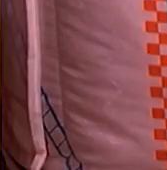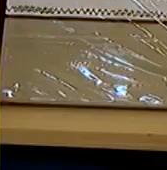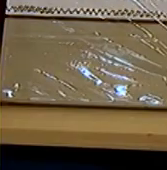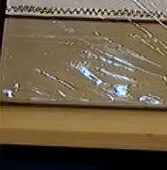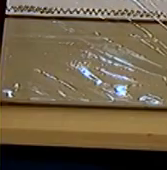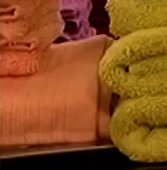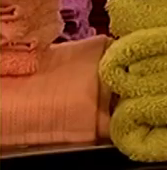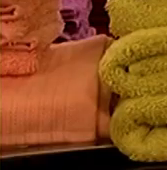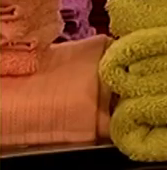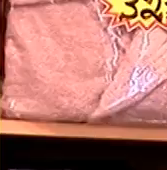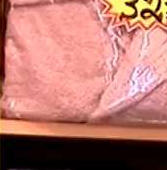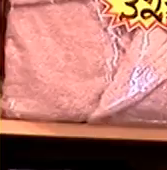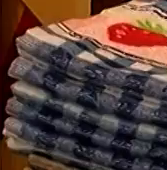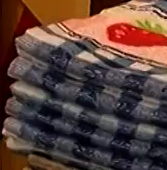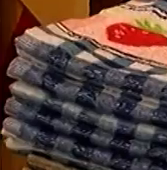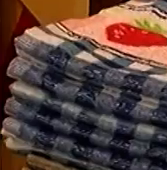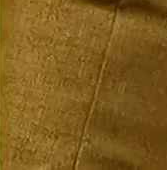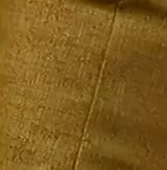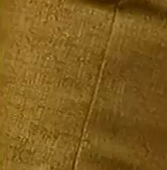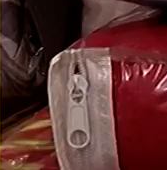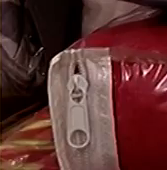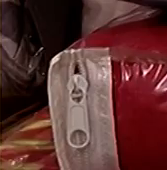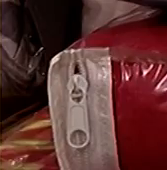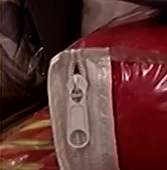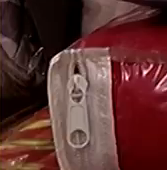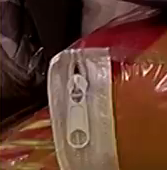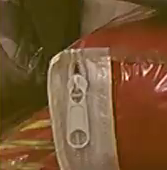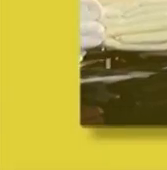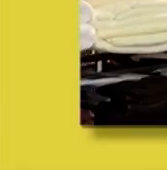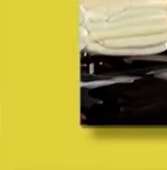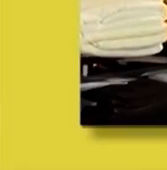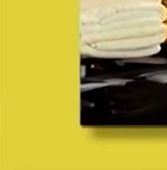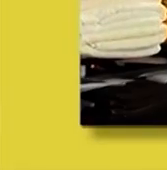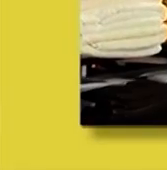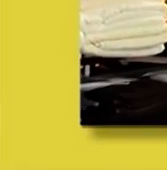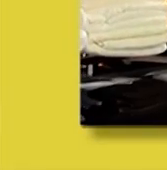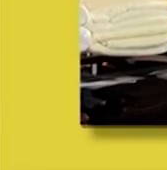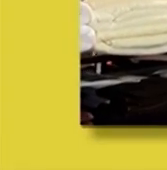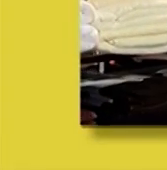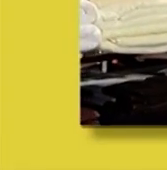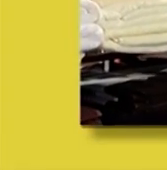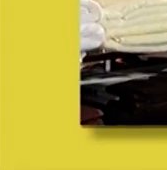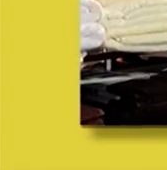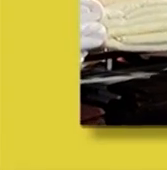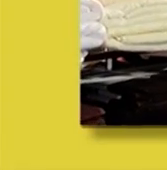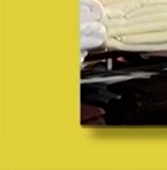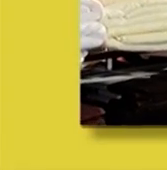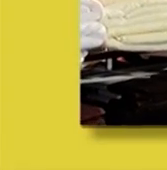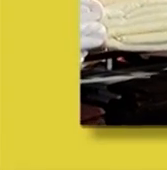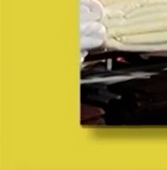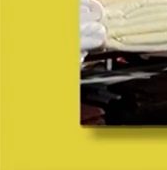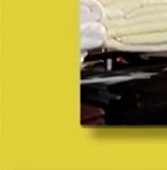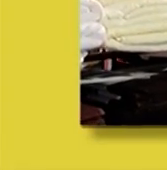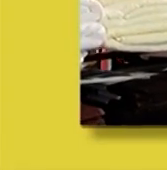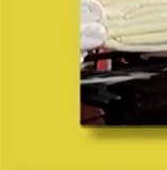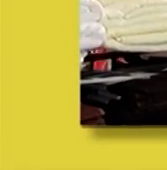edredons, jocs de llit, jocs de taula, tovalloles, barnussos, draps de cuina, coixins, vànoves. A Tot Roba, teixits per a la llar, venda especial